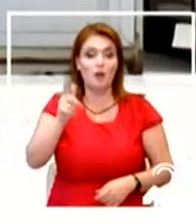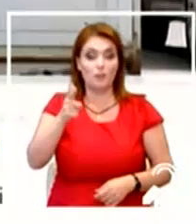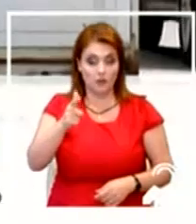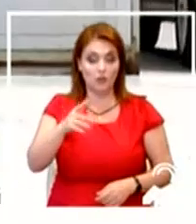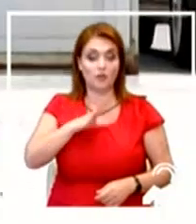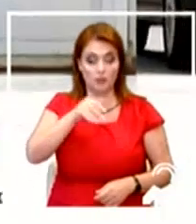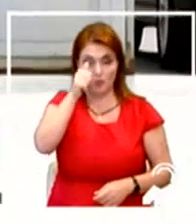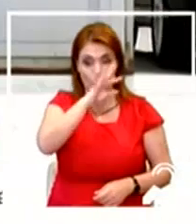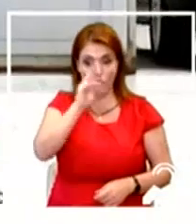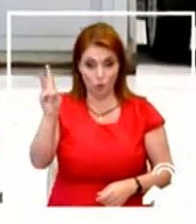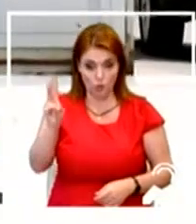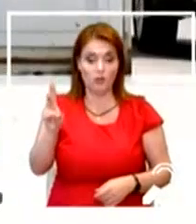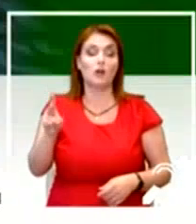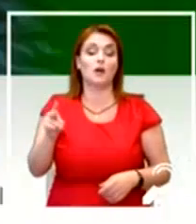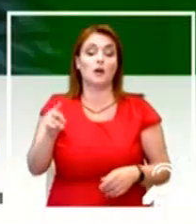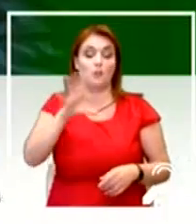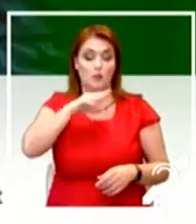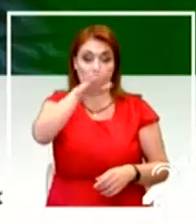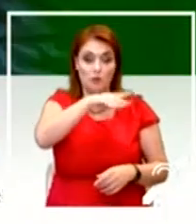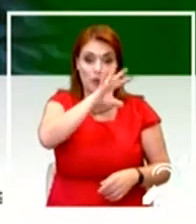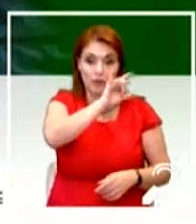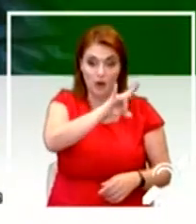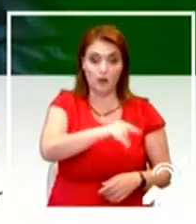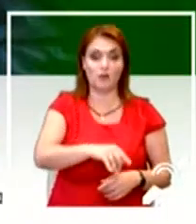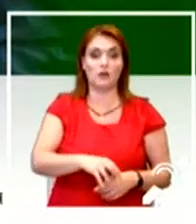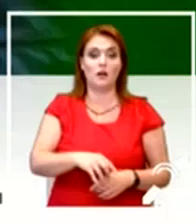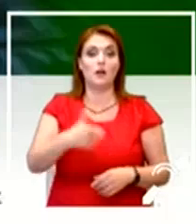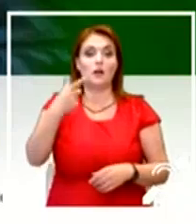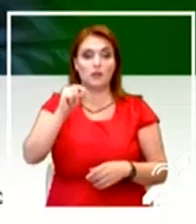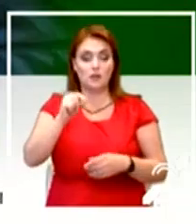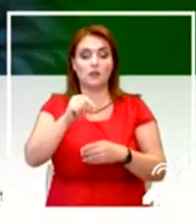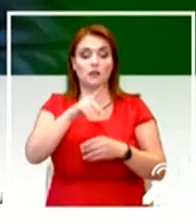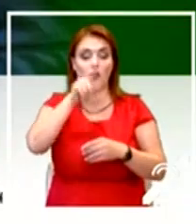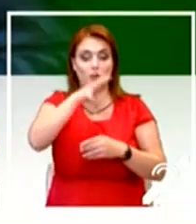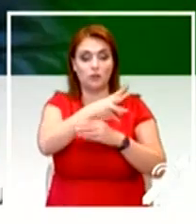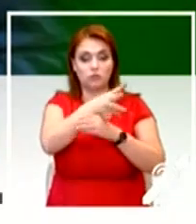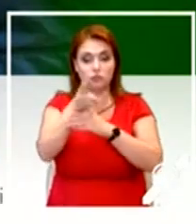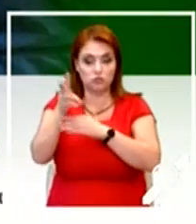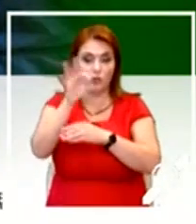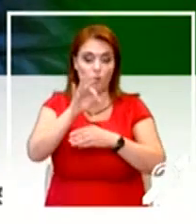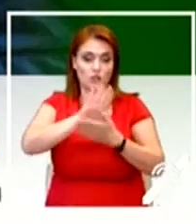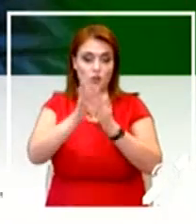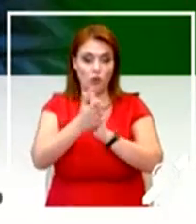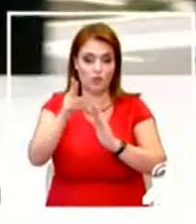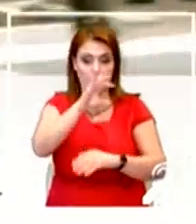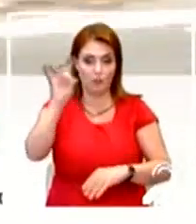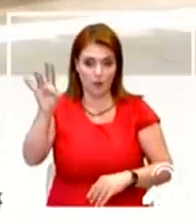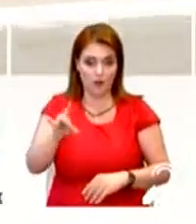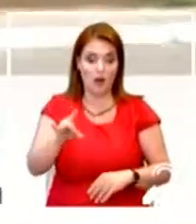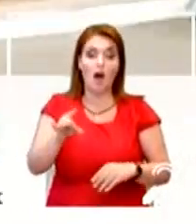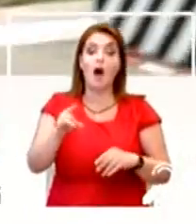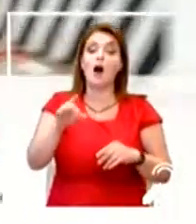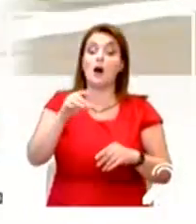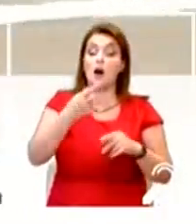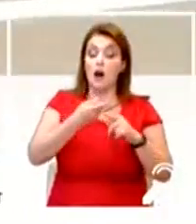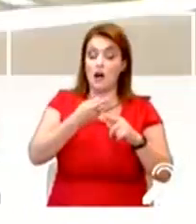regiunea transnistreană împreună cu o colegă jurnalistă care a documentat un material pentru DCVL. Reportajul a fost publicat, însă